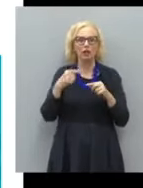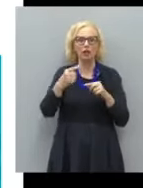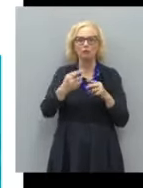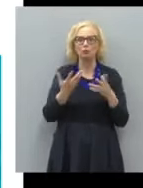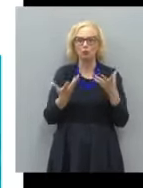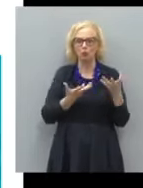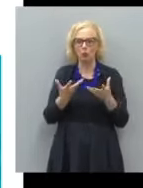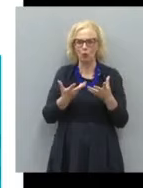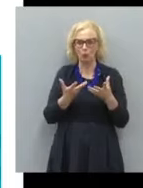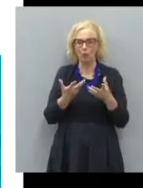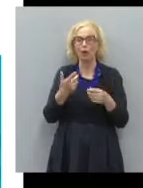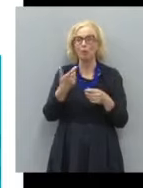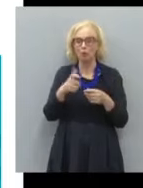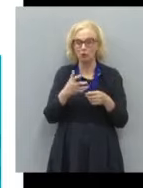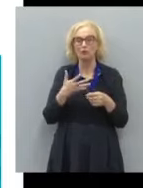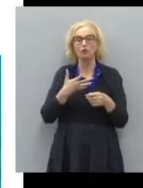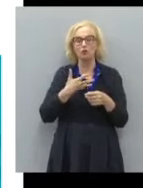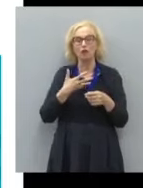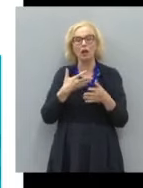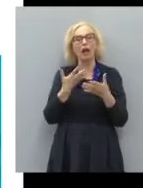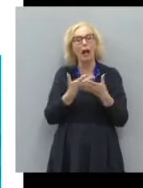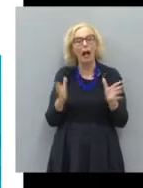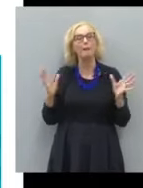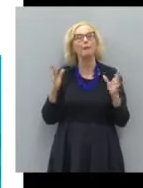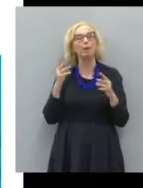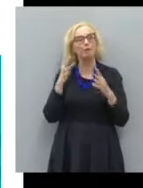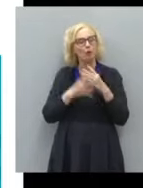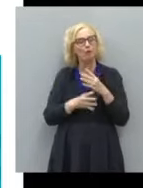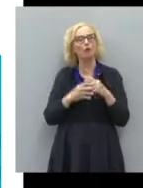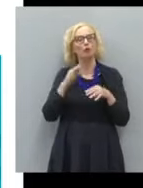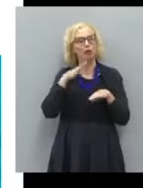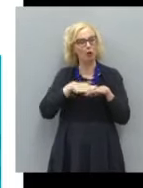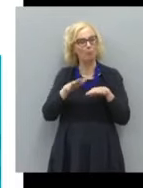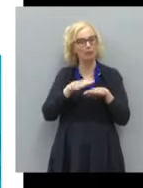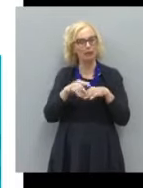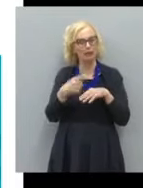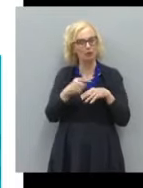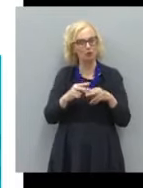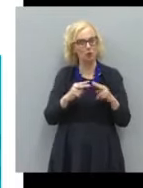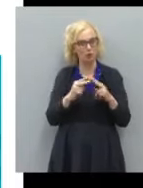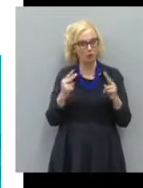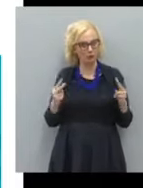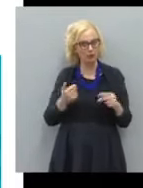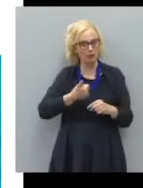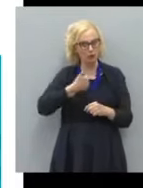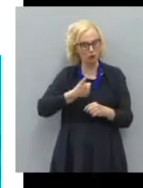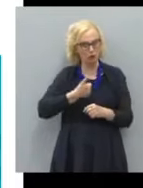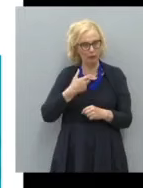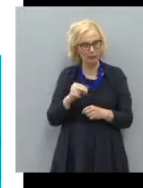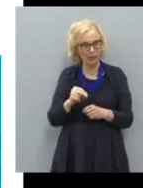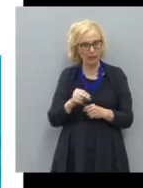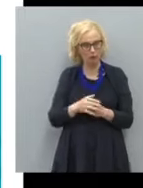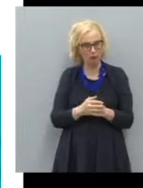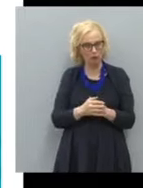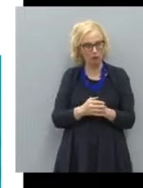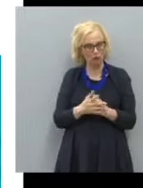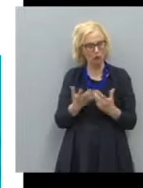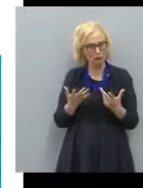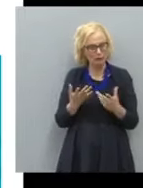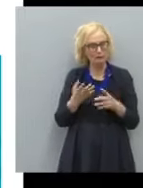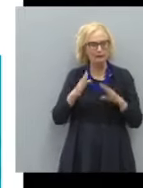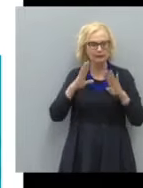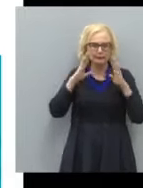ampie e profonde competenze della provincia autonoma di trento esercita con grande qualità e con grande